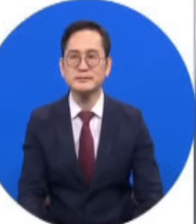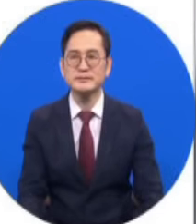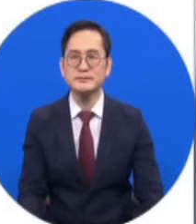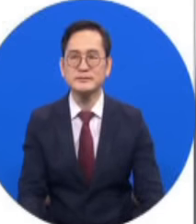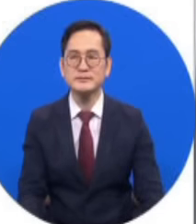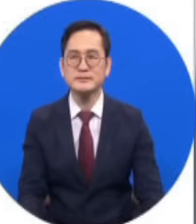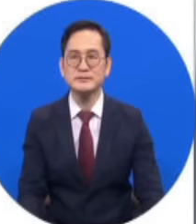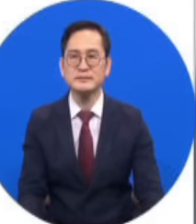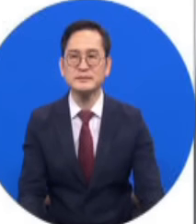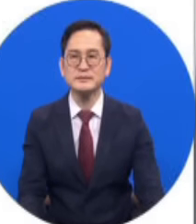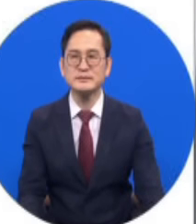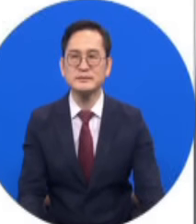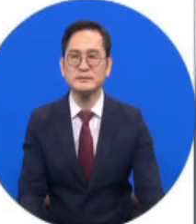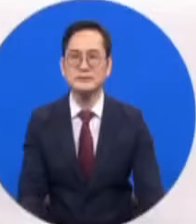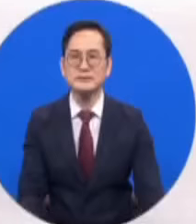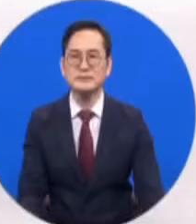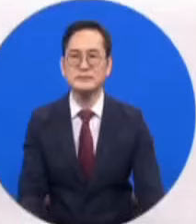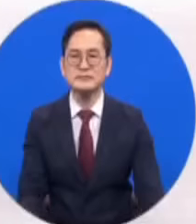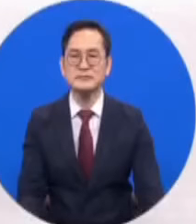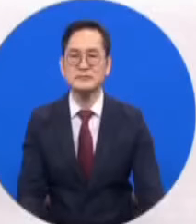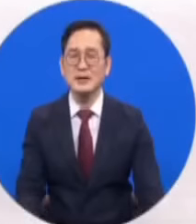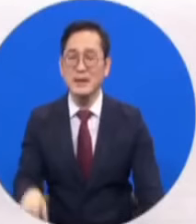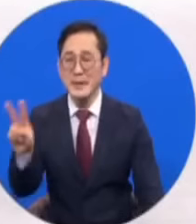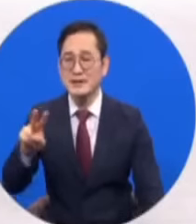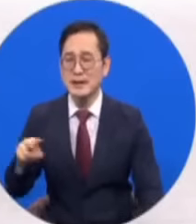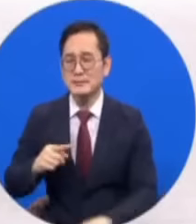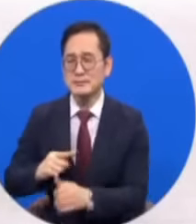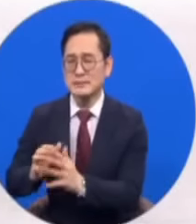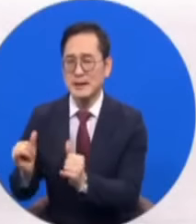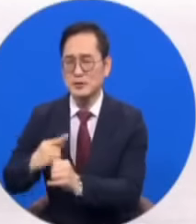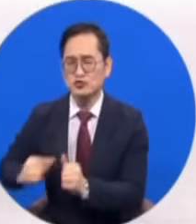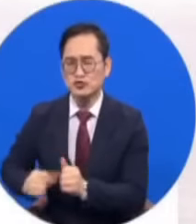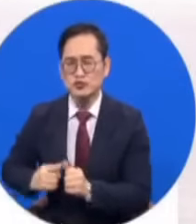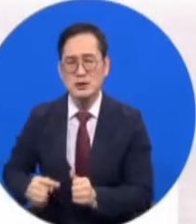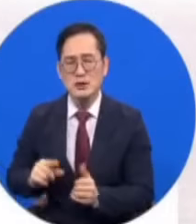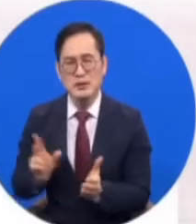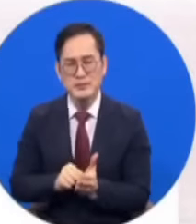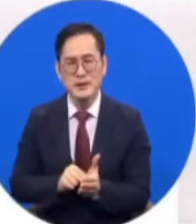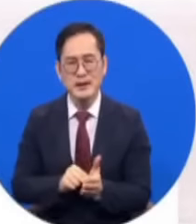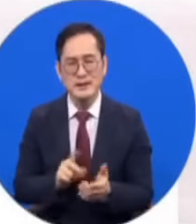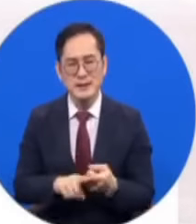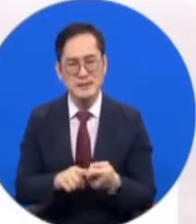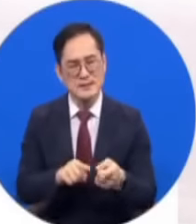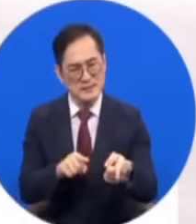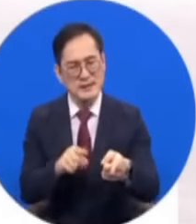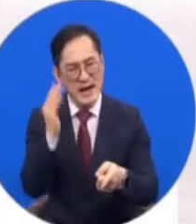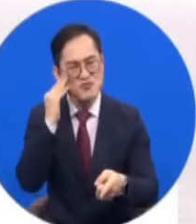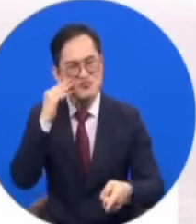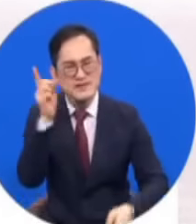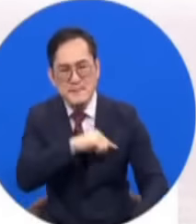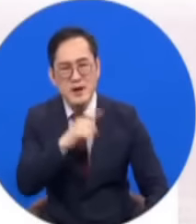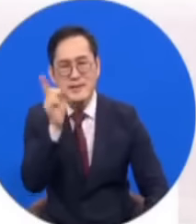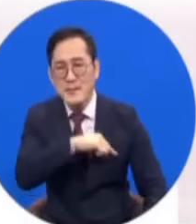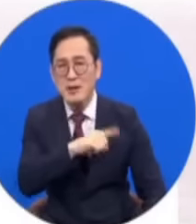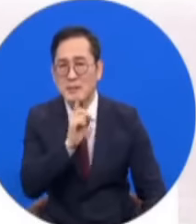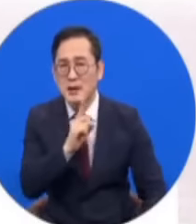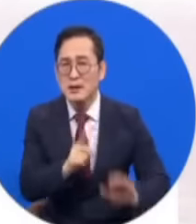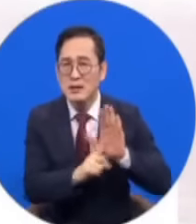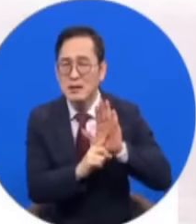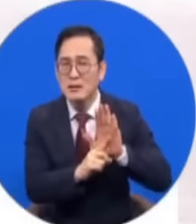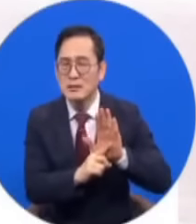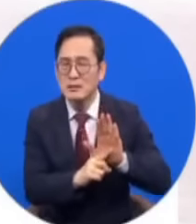같은 어떤 조총련과의 관계라든지 6.25 전쟁에 대한 토론회라든지 이런 부분들은 차라리